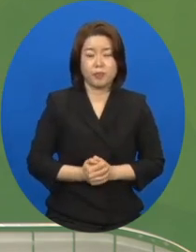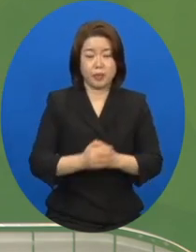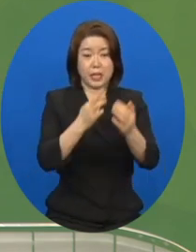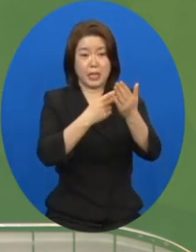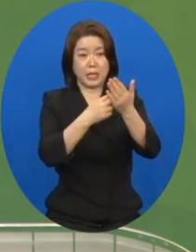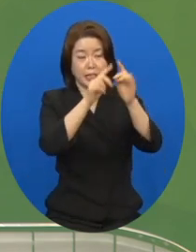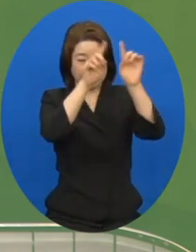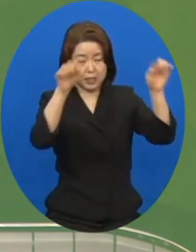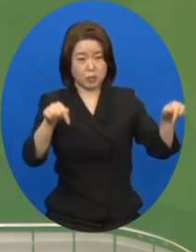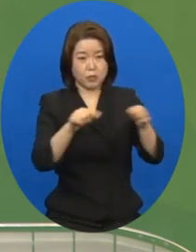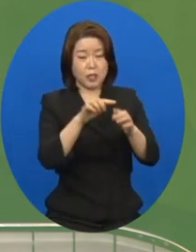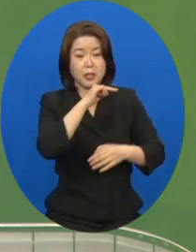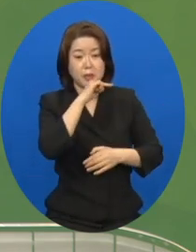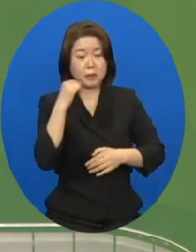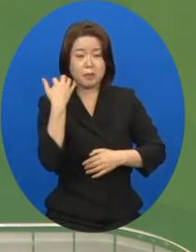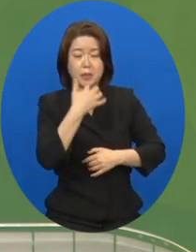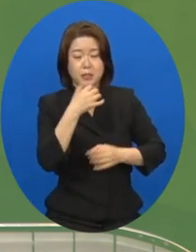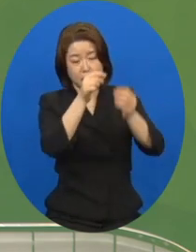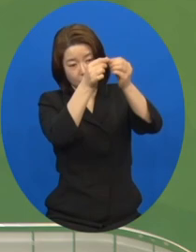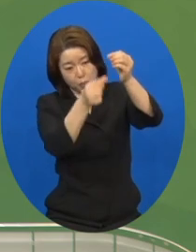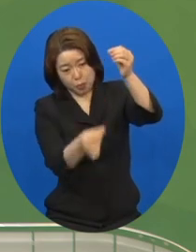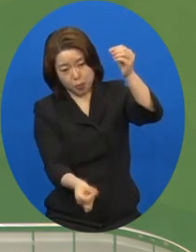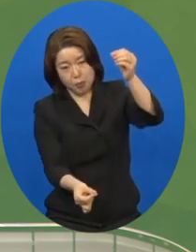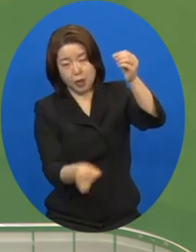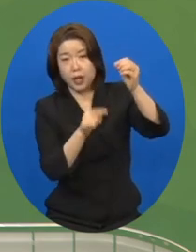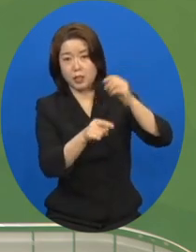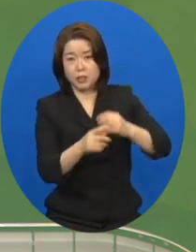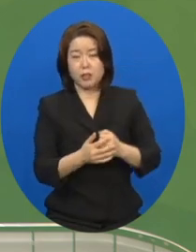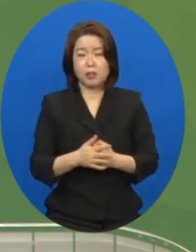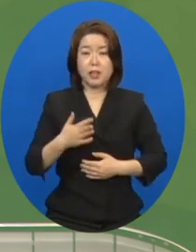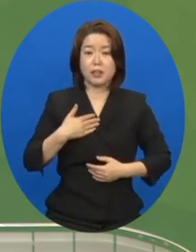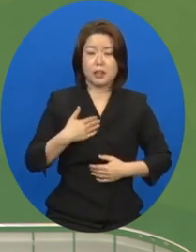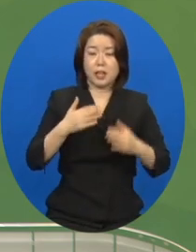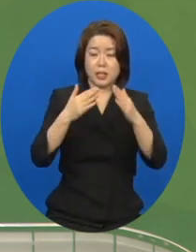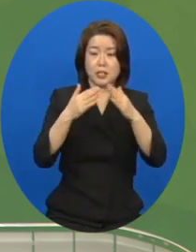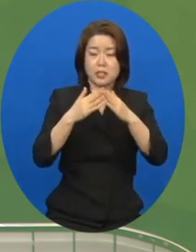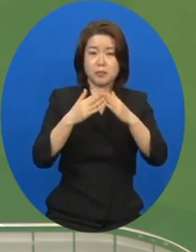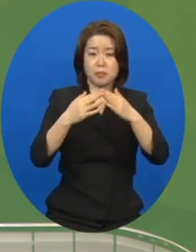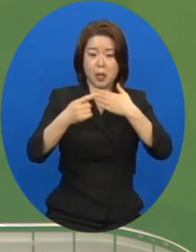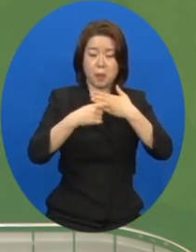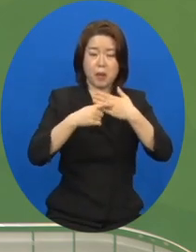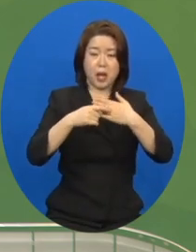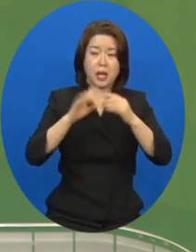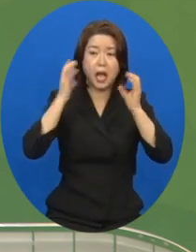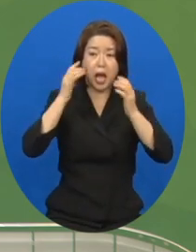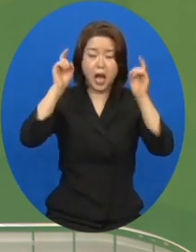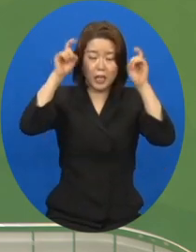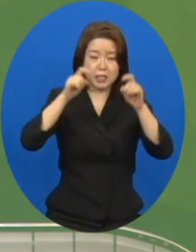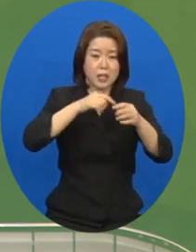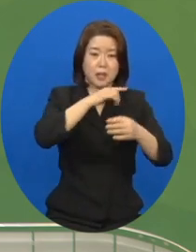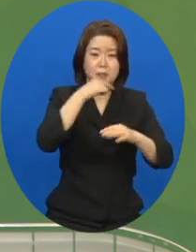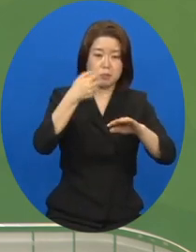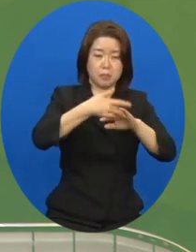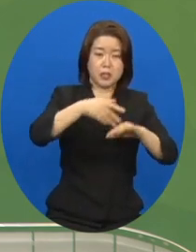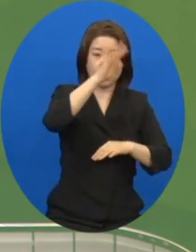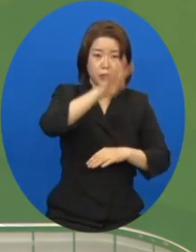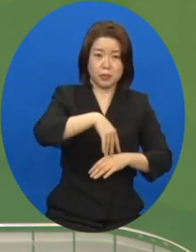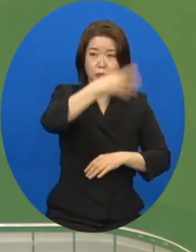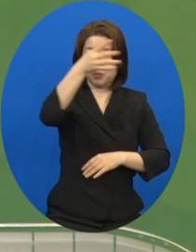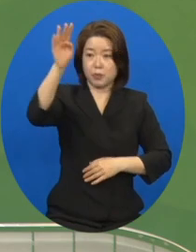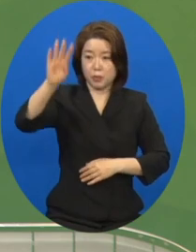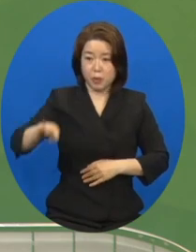창문에다가 홍색 줄을 매다는 것, 우리 집 문에다가 어린 양의 피를 칠하는 것, 그 무슨